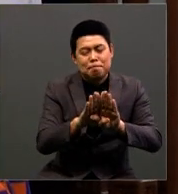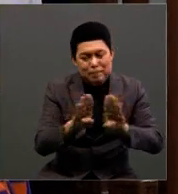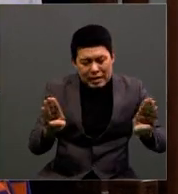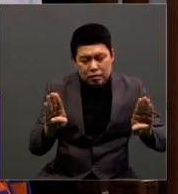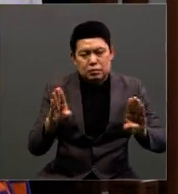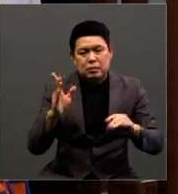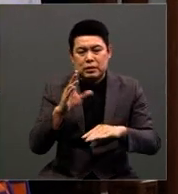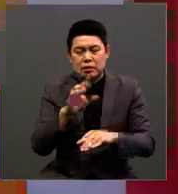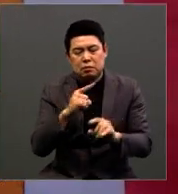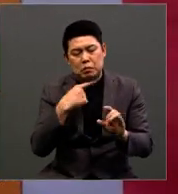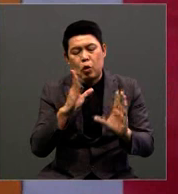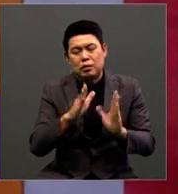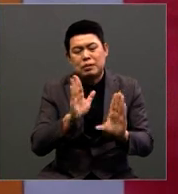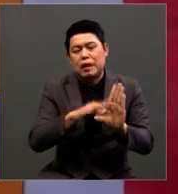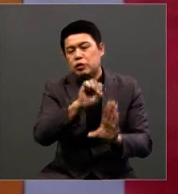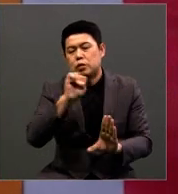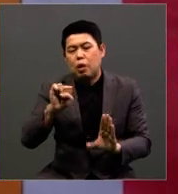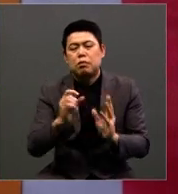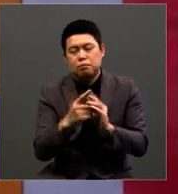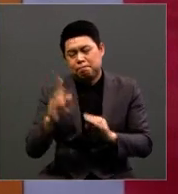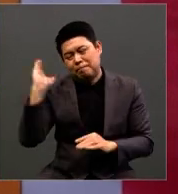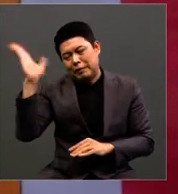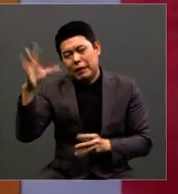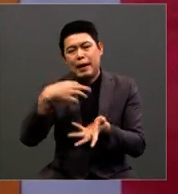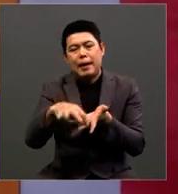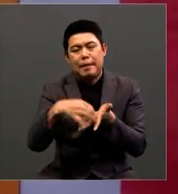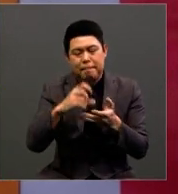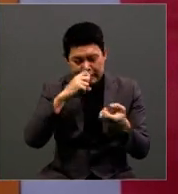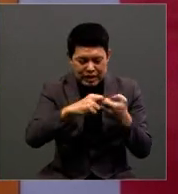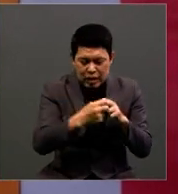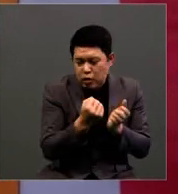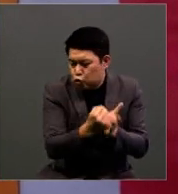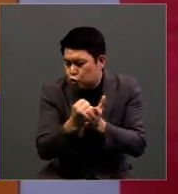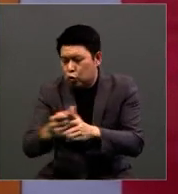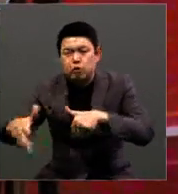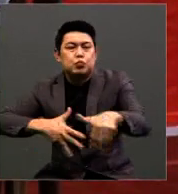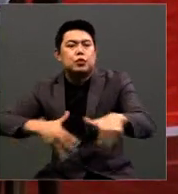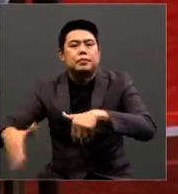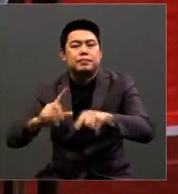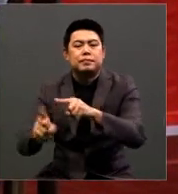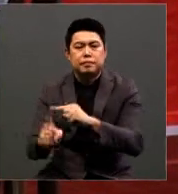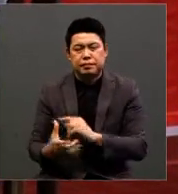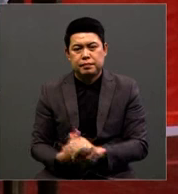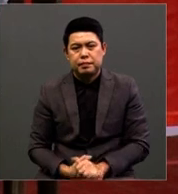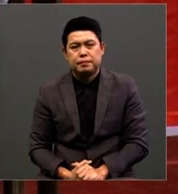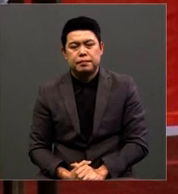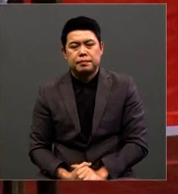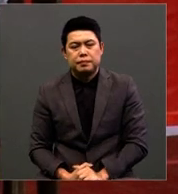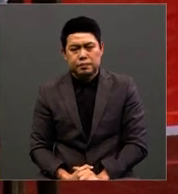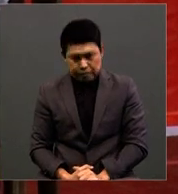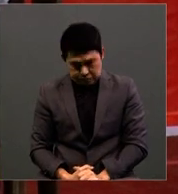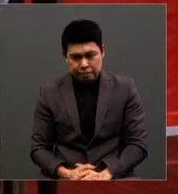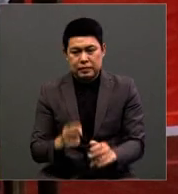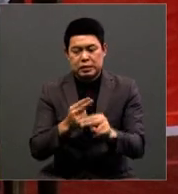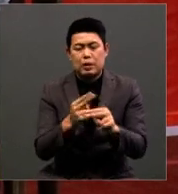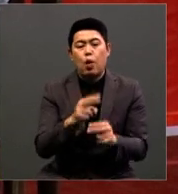ผู้สมัครส.สเขตบางกอกใหญ่แสดงนโยบายเพื่อแก้ปัญหาให้กับพี่น้องประชาชนที่อยู่ในพื้นที่เริ่มกันที่นาย